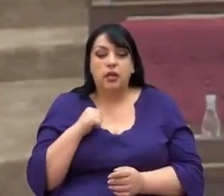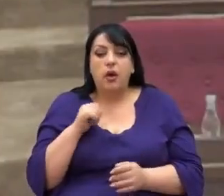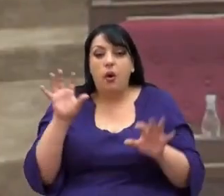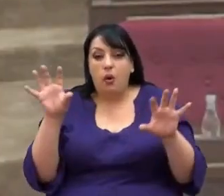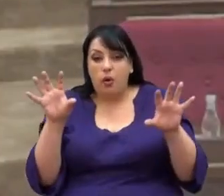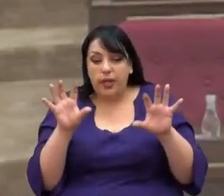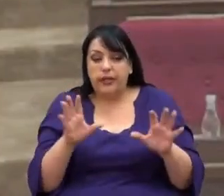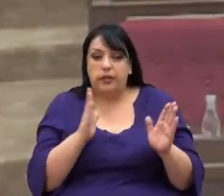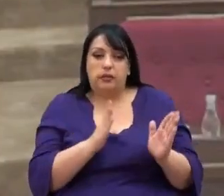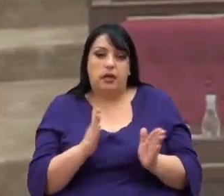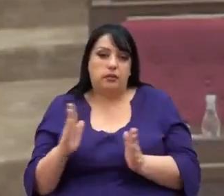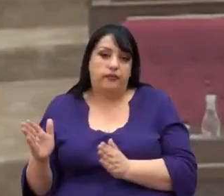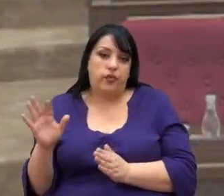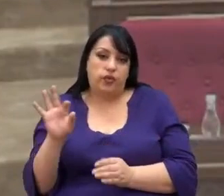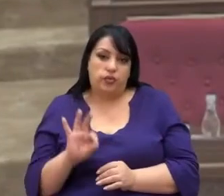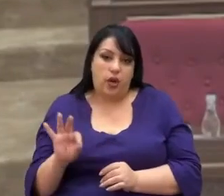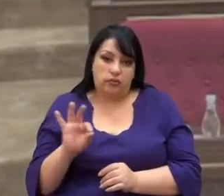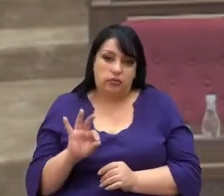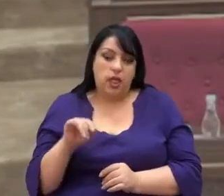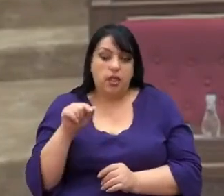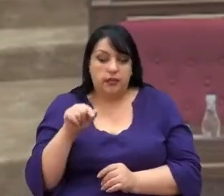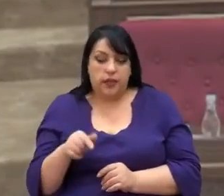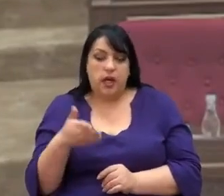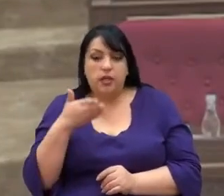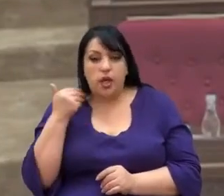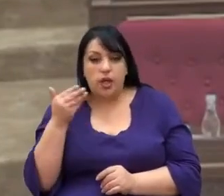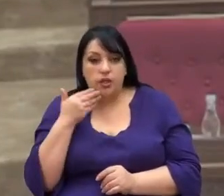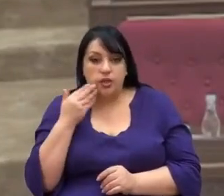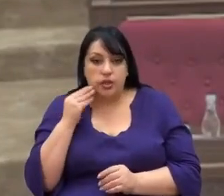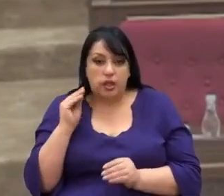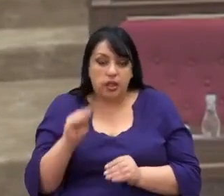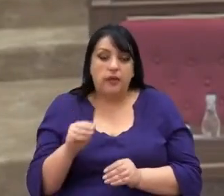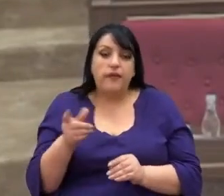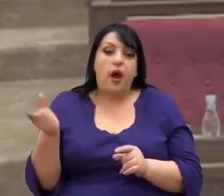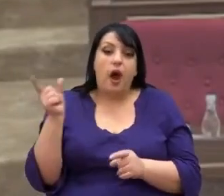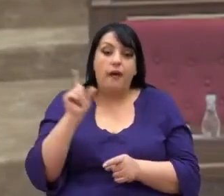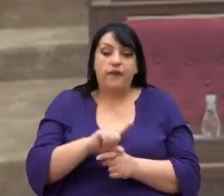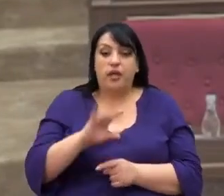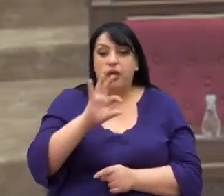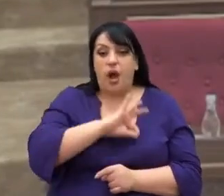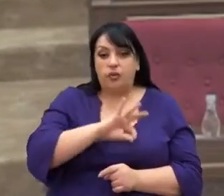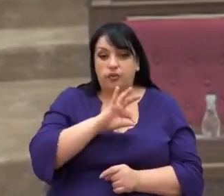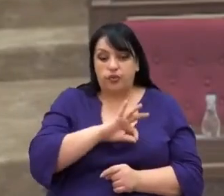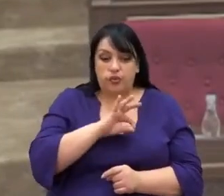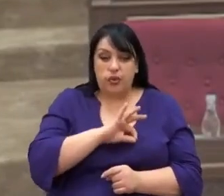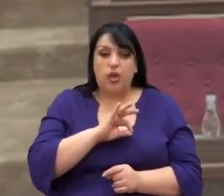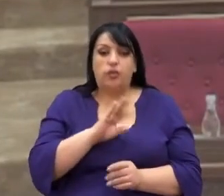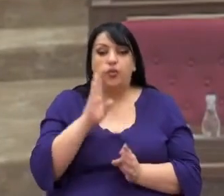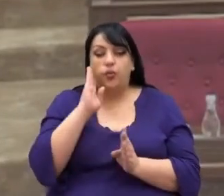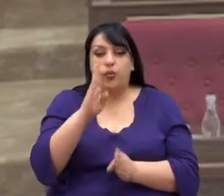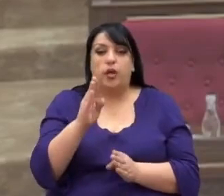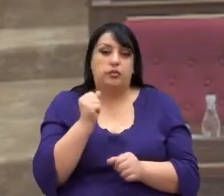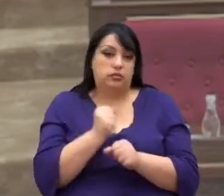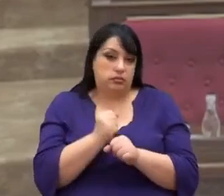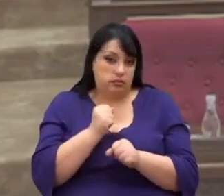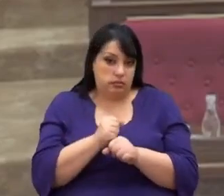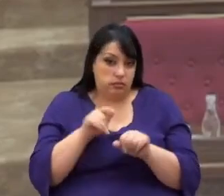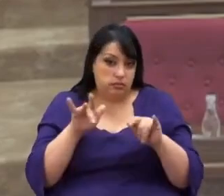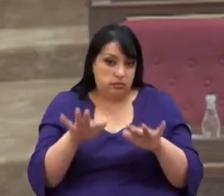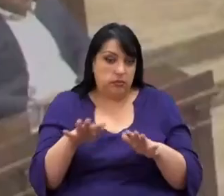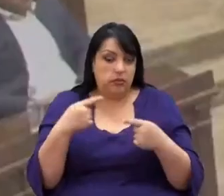օրենսդրական կարգավորումները, դրանք հեշտացնելու, դրանք առավել արդյունավետ դարձնելու ուղղությամբ բազմաթիվ